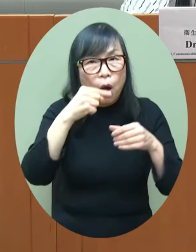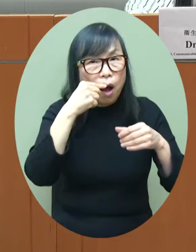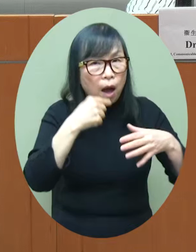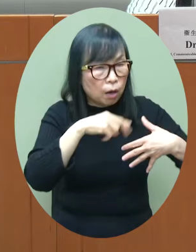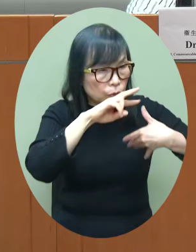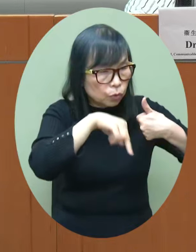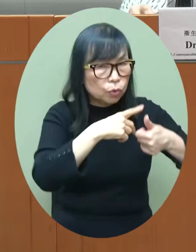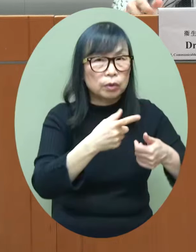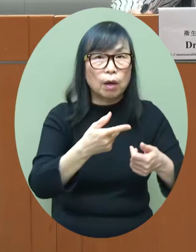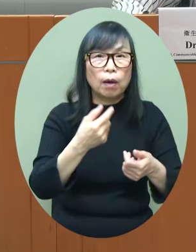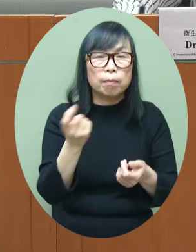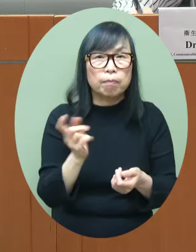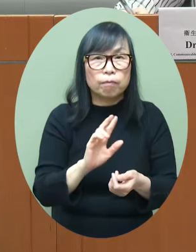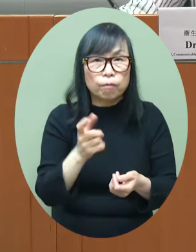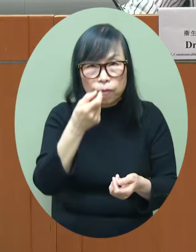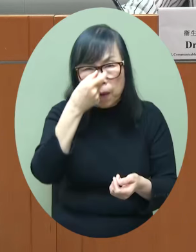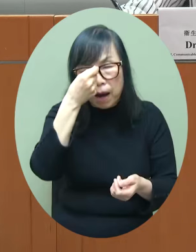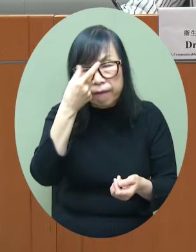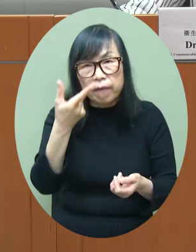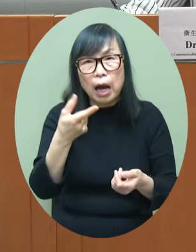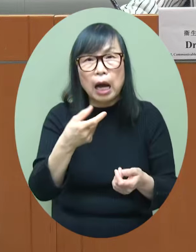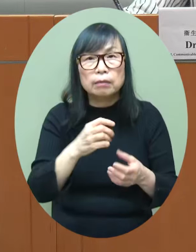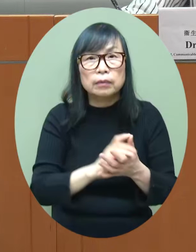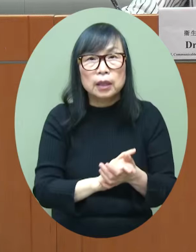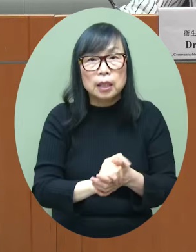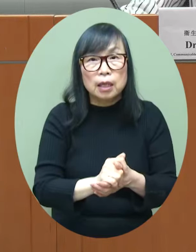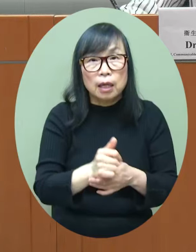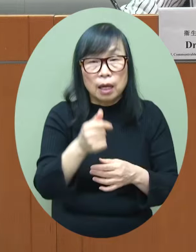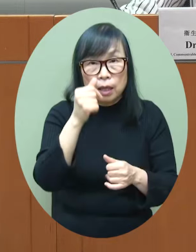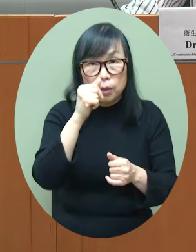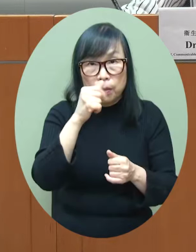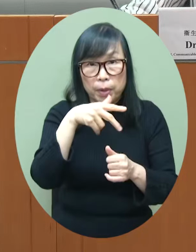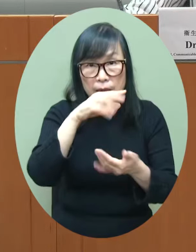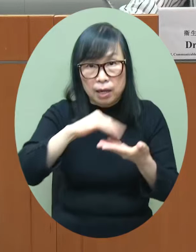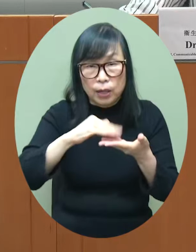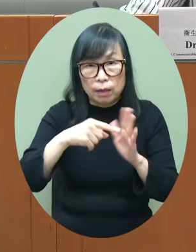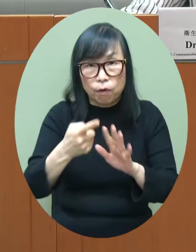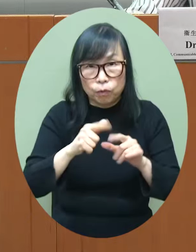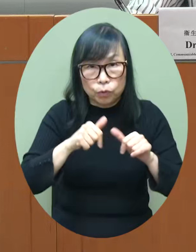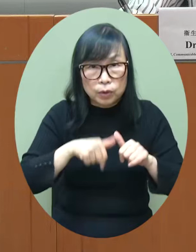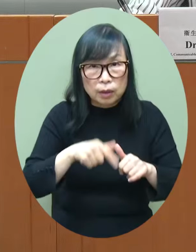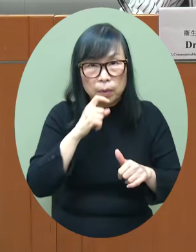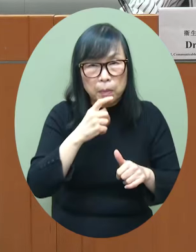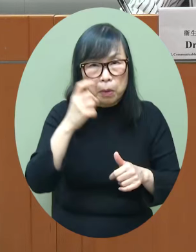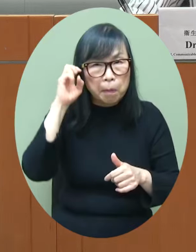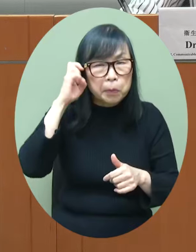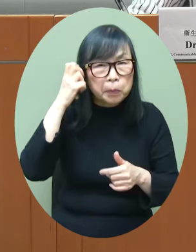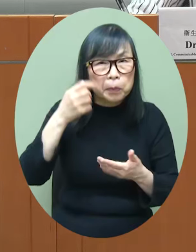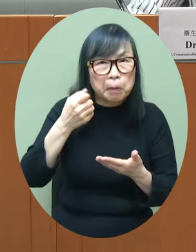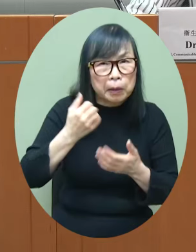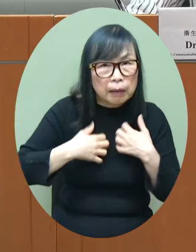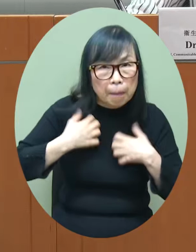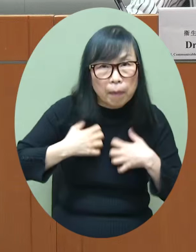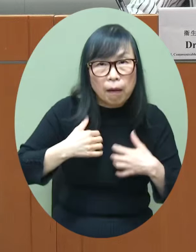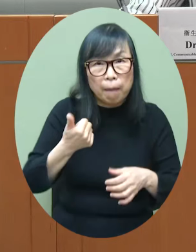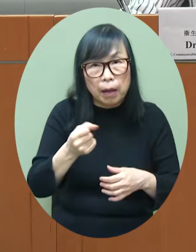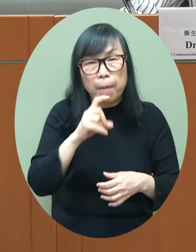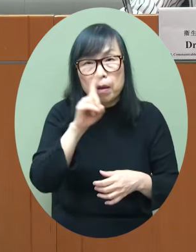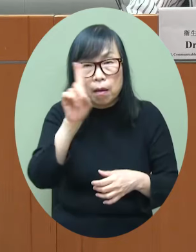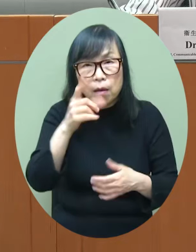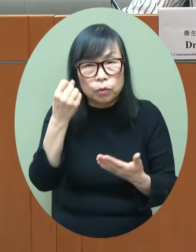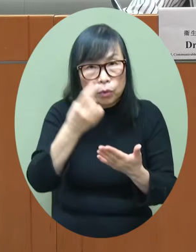測，就會構成不便。其實CHP 有冇諗過，其實呢、這個即係呢個舉動會有啲操之過急？你有咩或者有咩措施